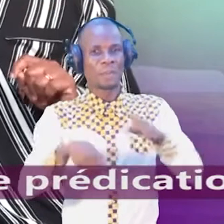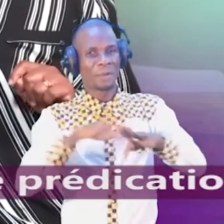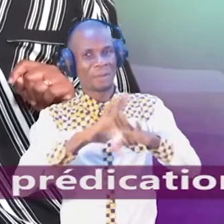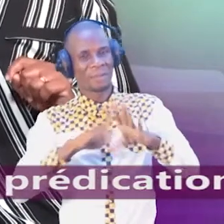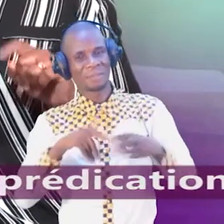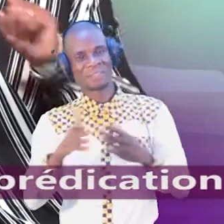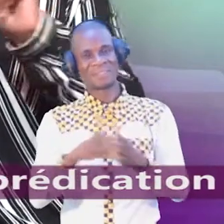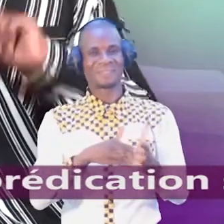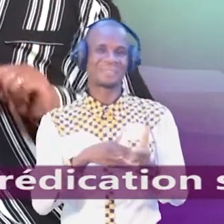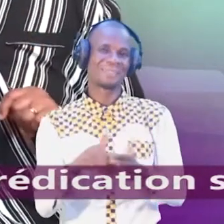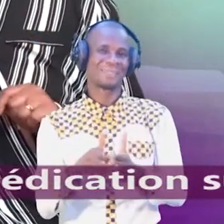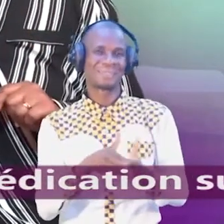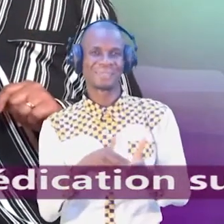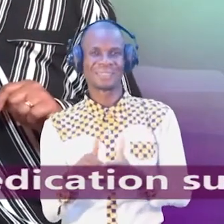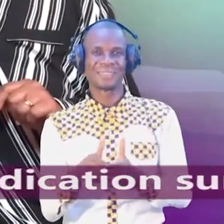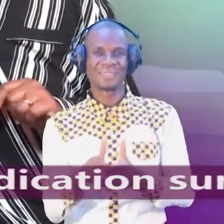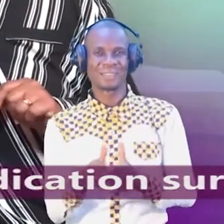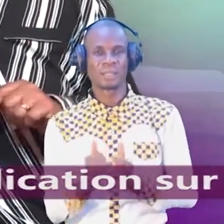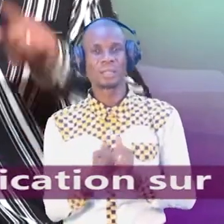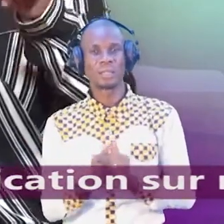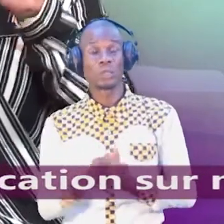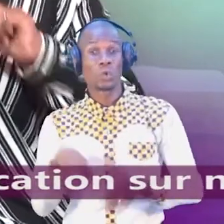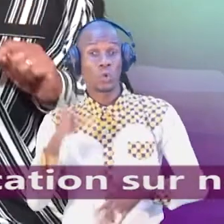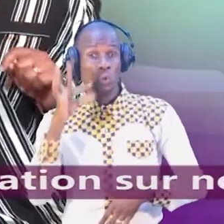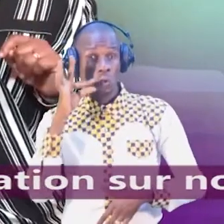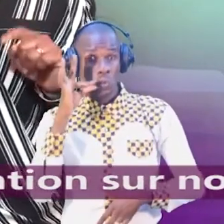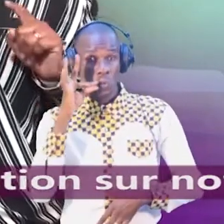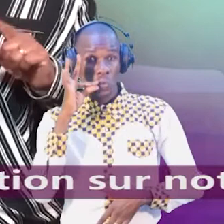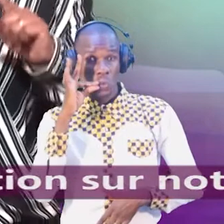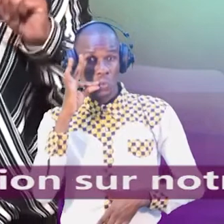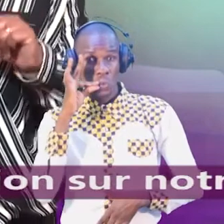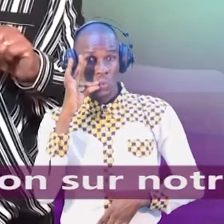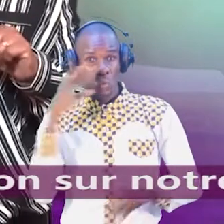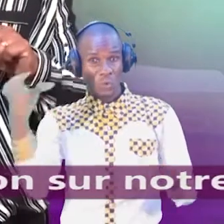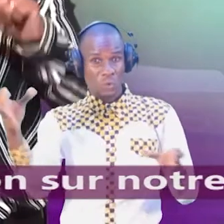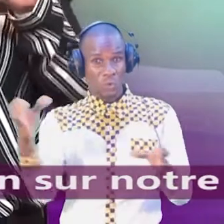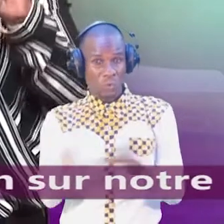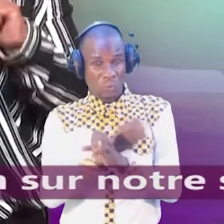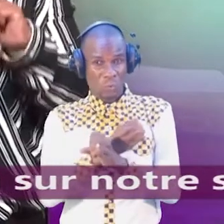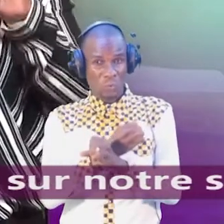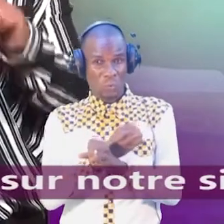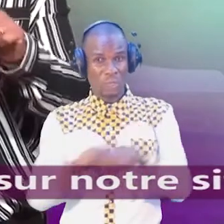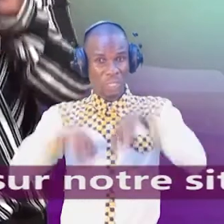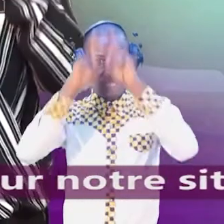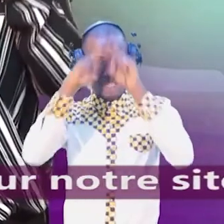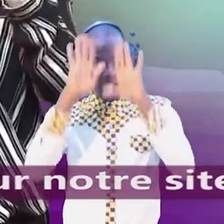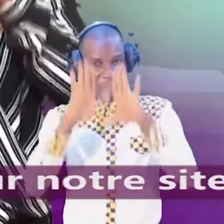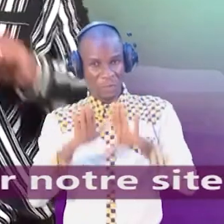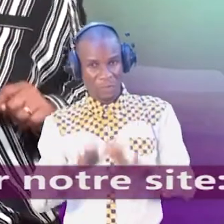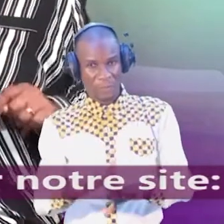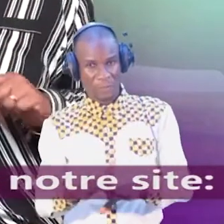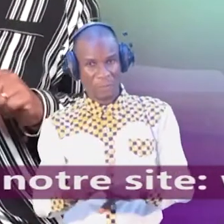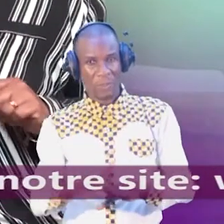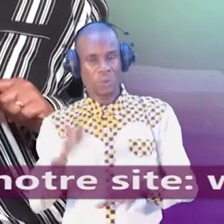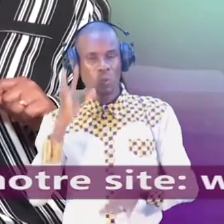ya konyoko mapenza na likaya kasi bayebi ko bima kati na ngote. Boye ba ete esengeli penza